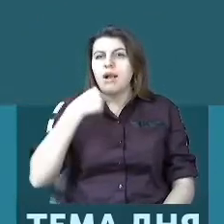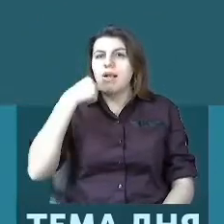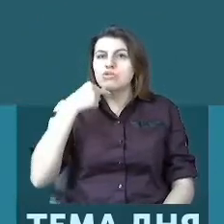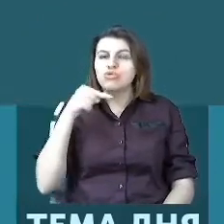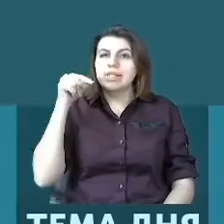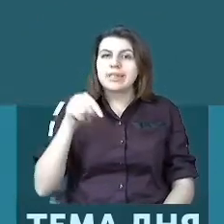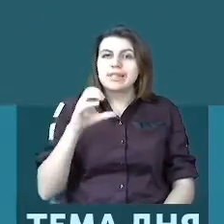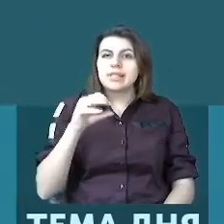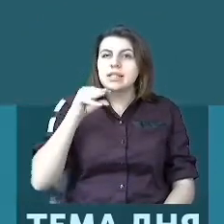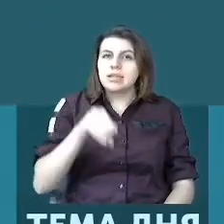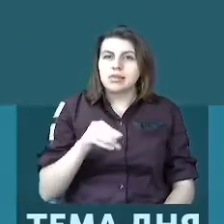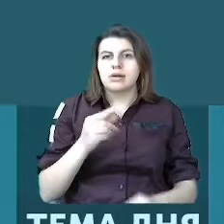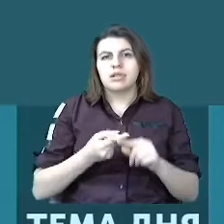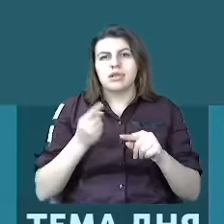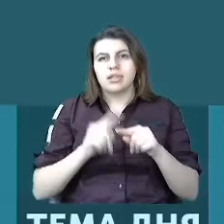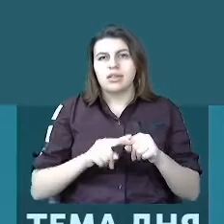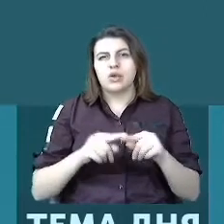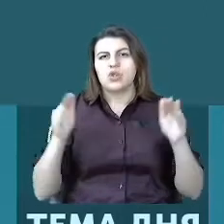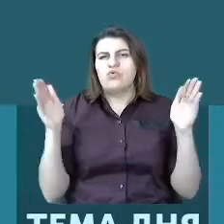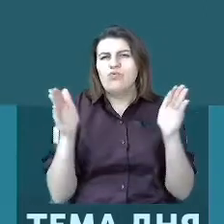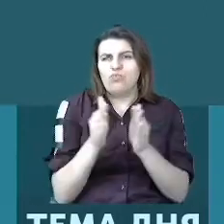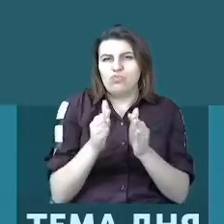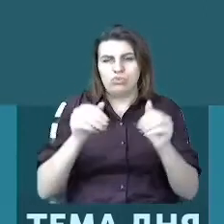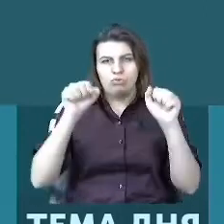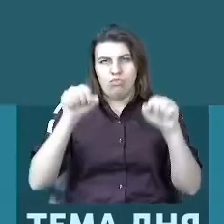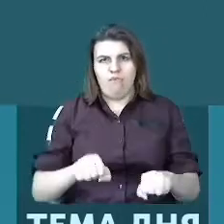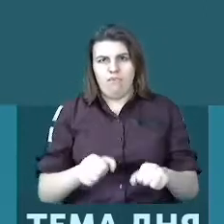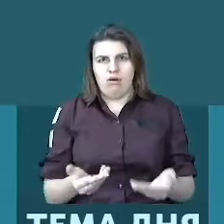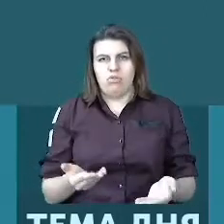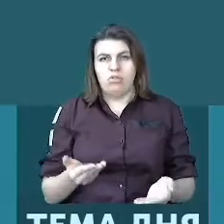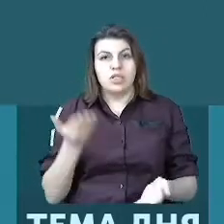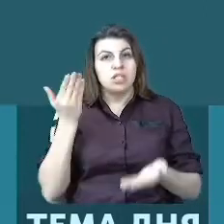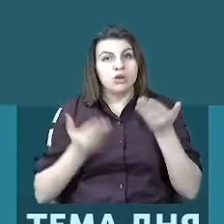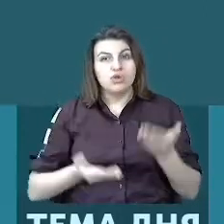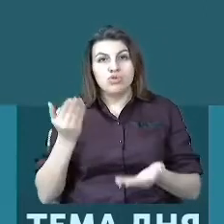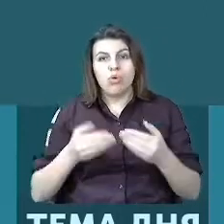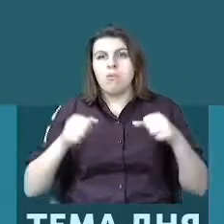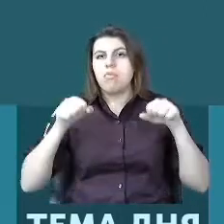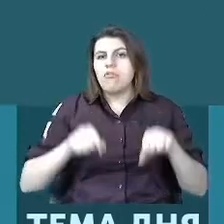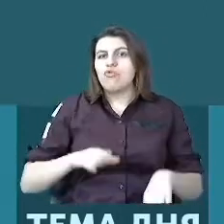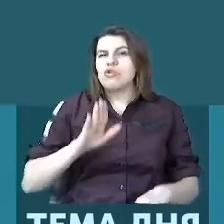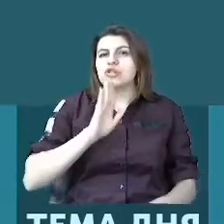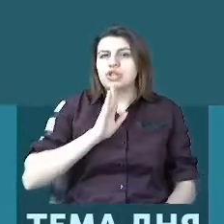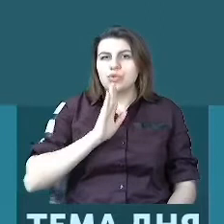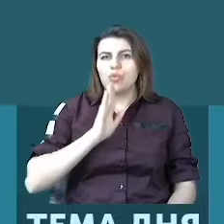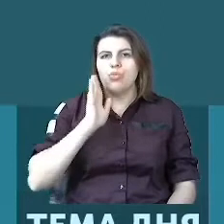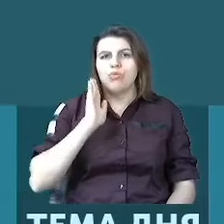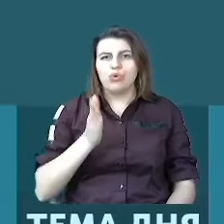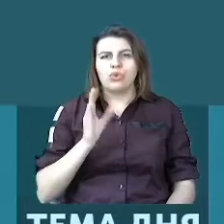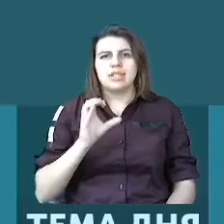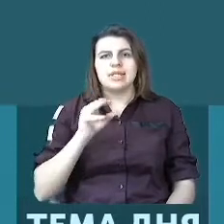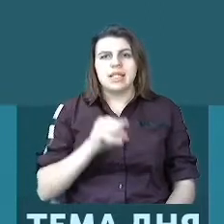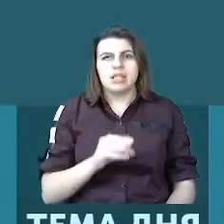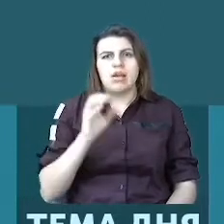ті статті, які звужують права. Тобто, якщо права жінок буде в якихось буде статтях закону і